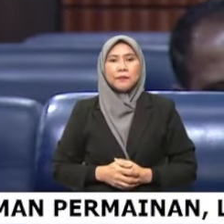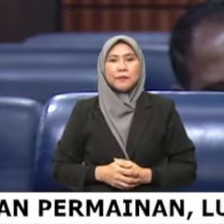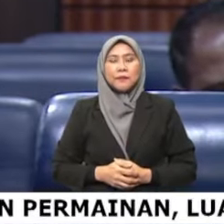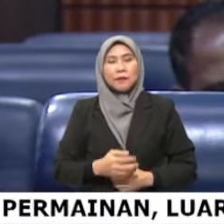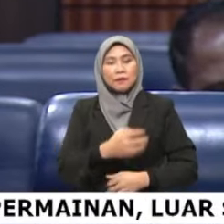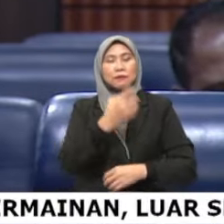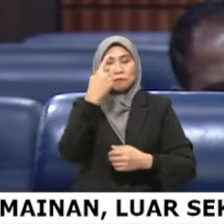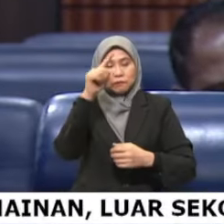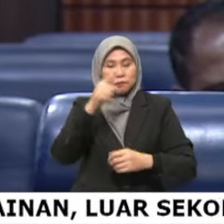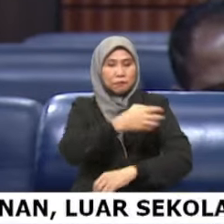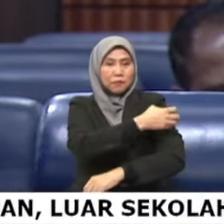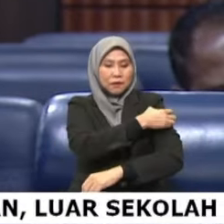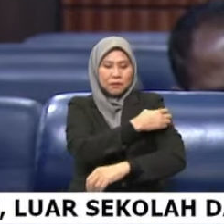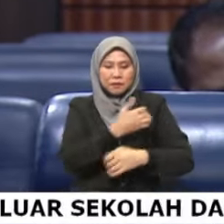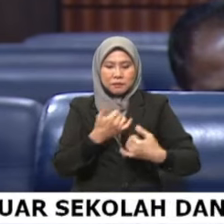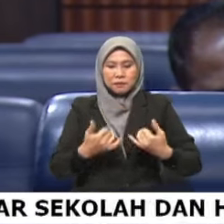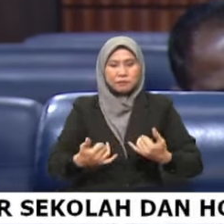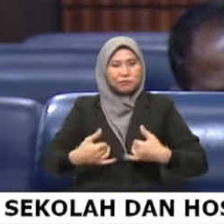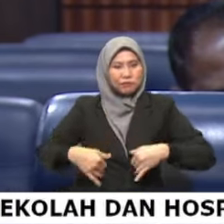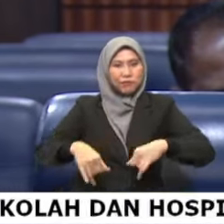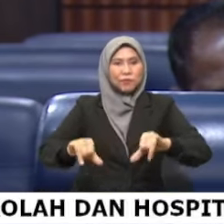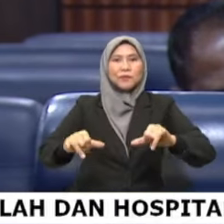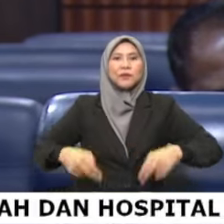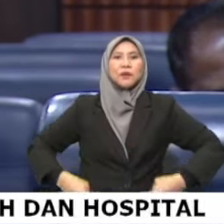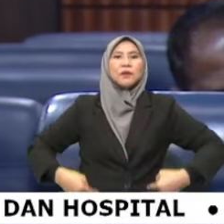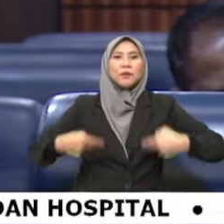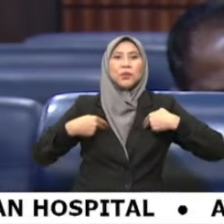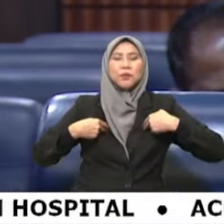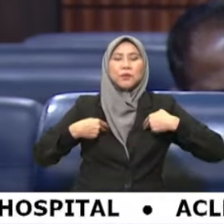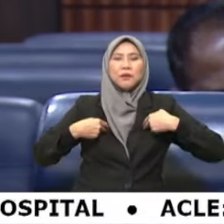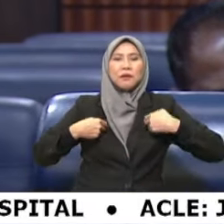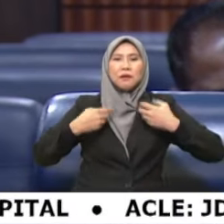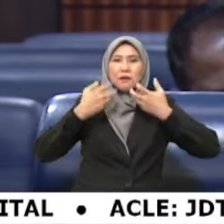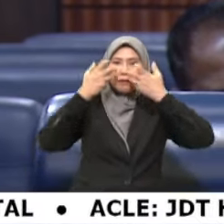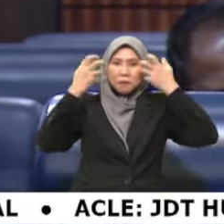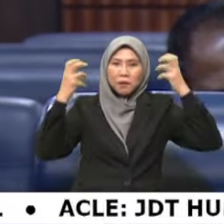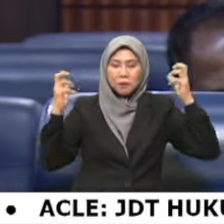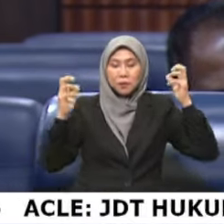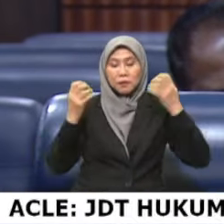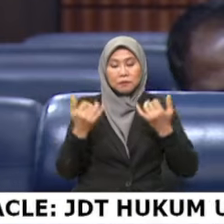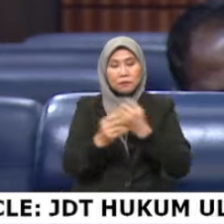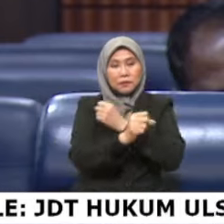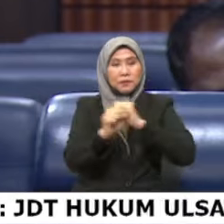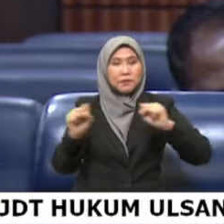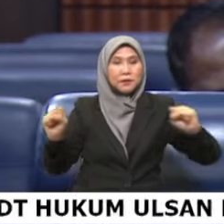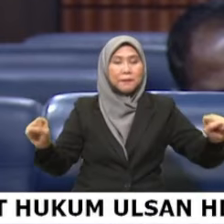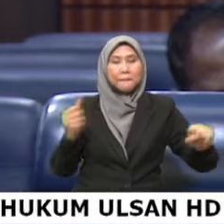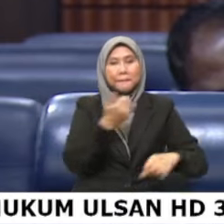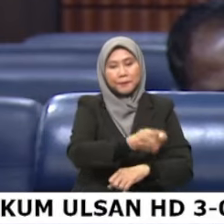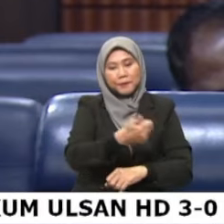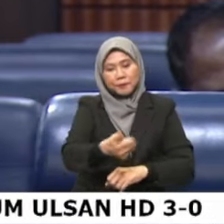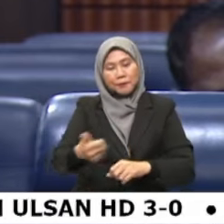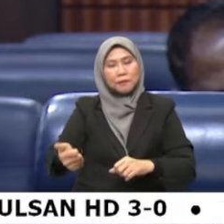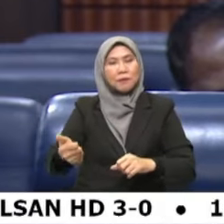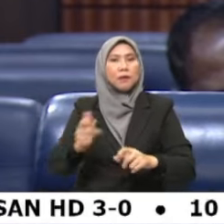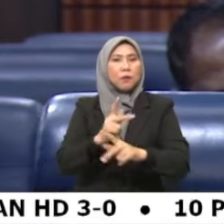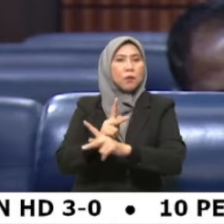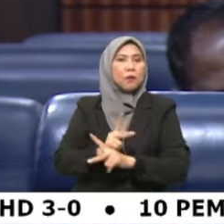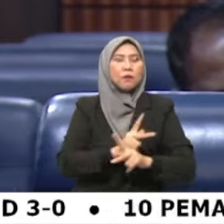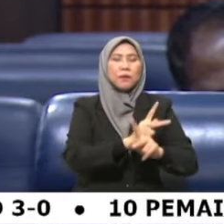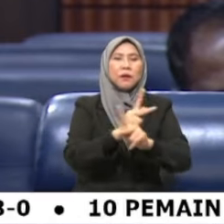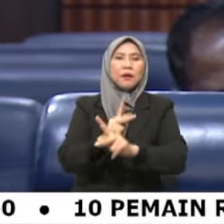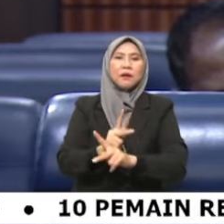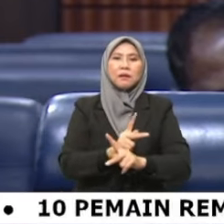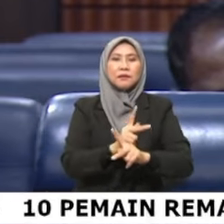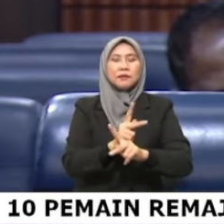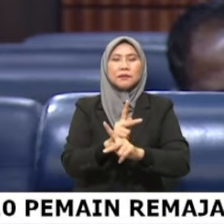bagi memastikan kelangsungan hidup harimau Malaya melalui penyediaan instrumen kewangan inovatif